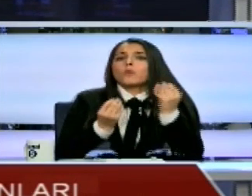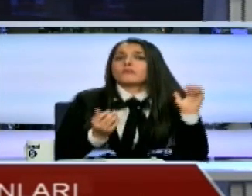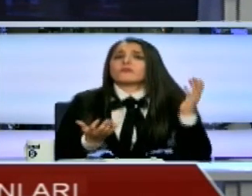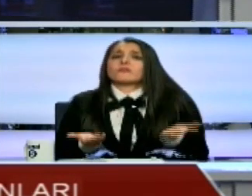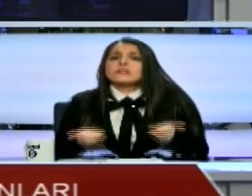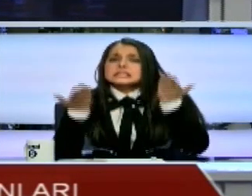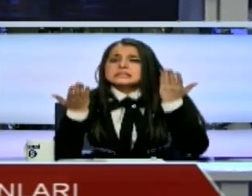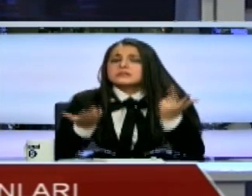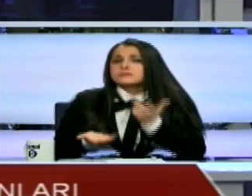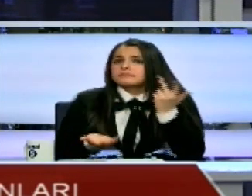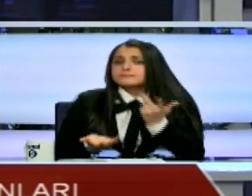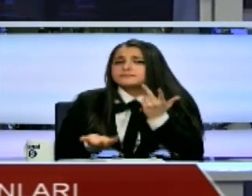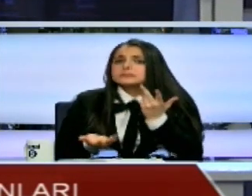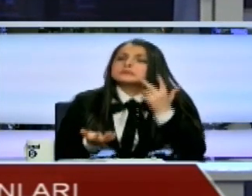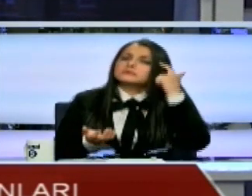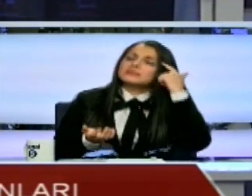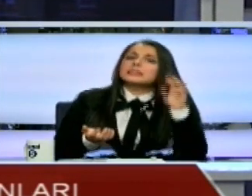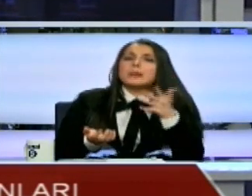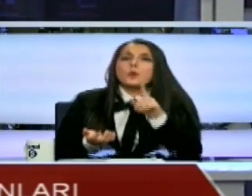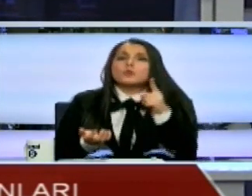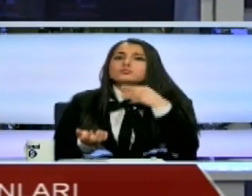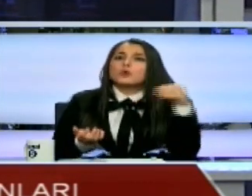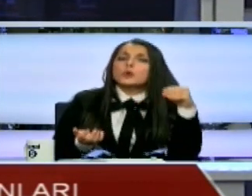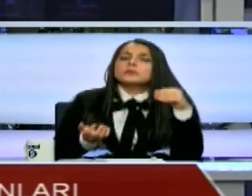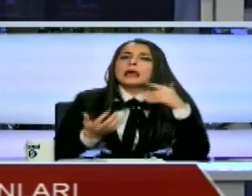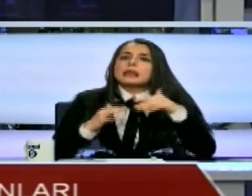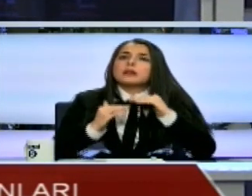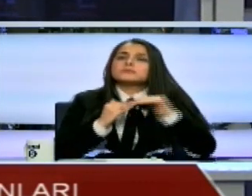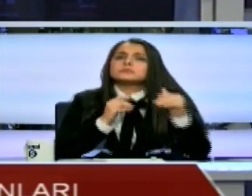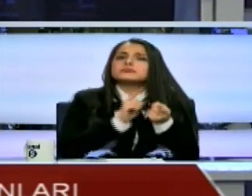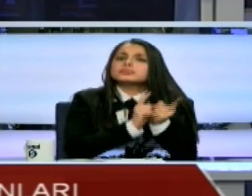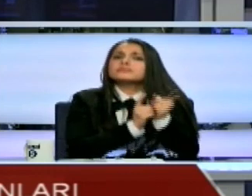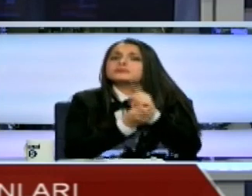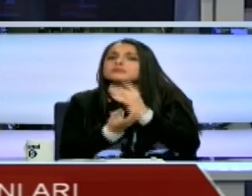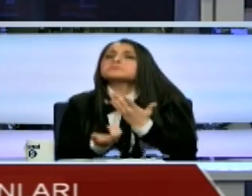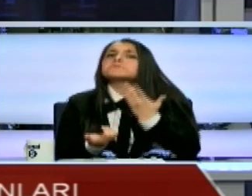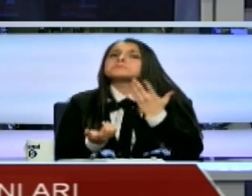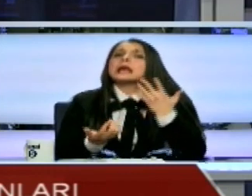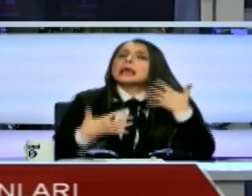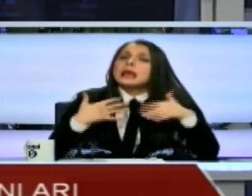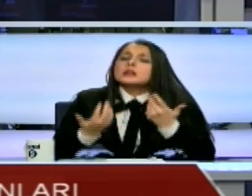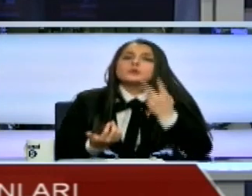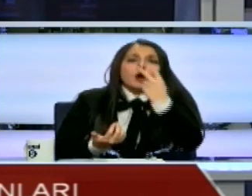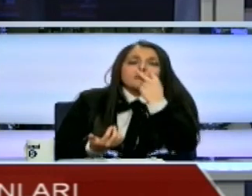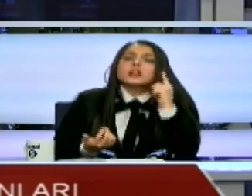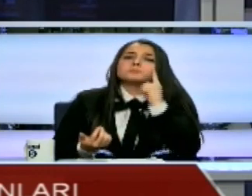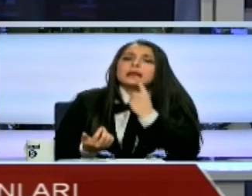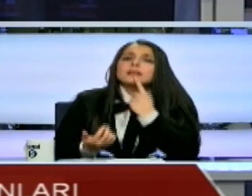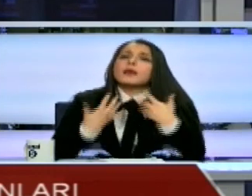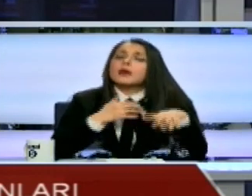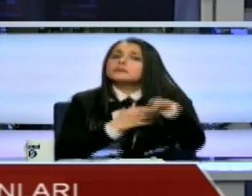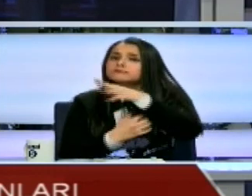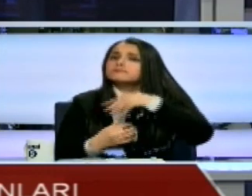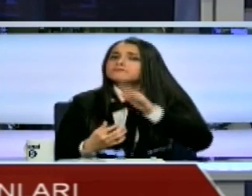Yani yaklaşık Türkiye'de 10 milyon civarında çeşitli nedenlerden dolayı engeli olan insanların